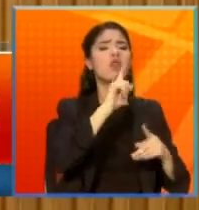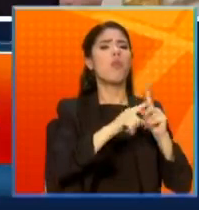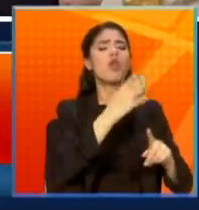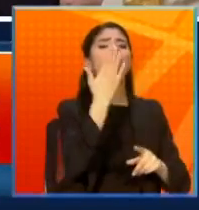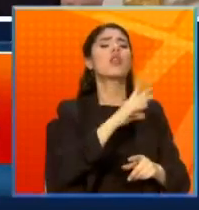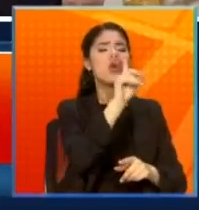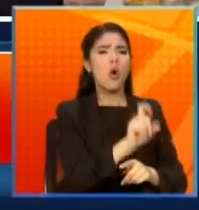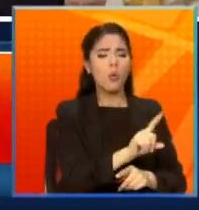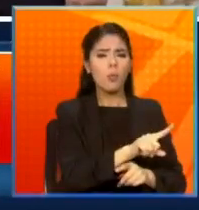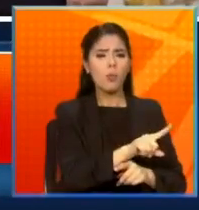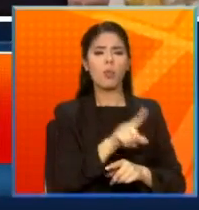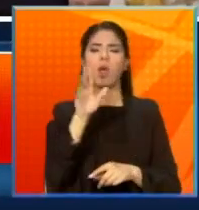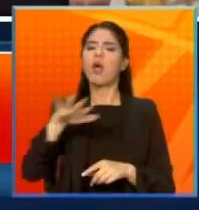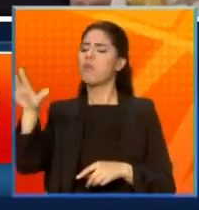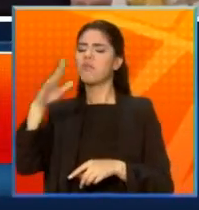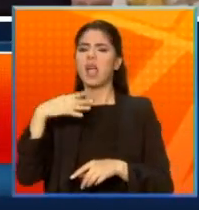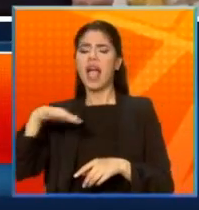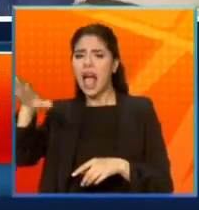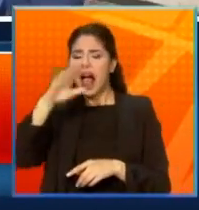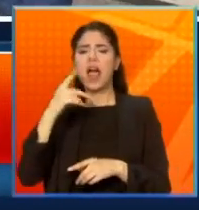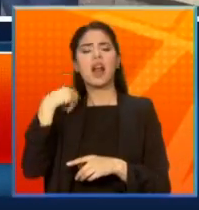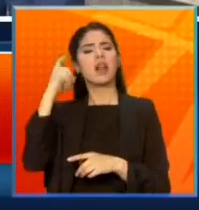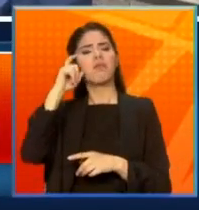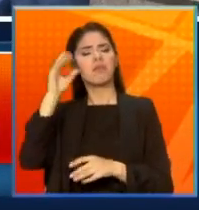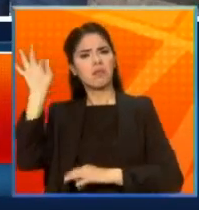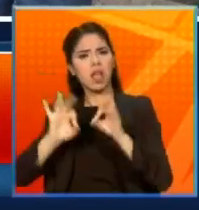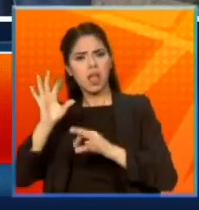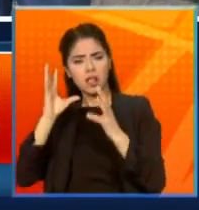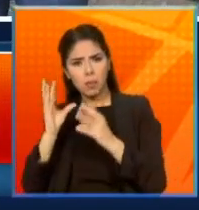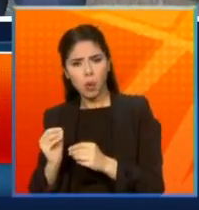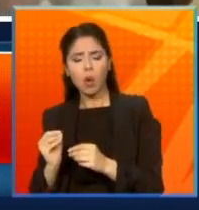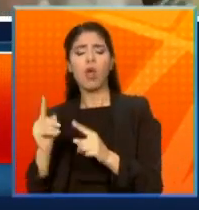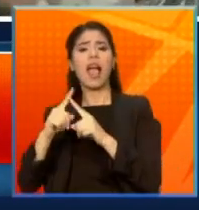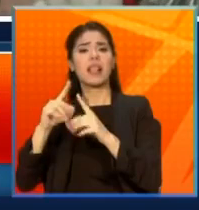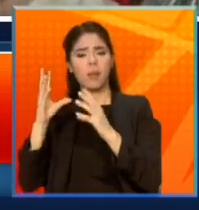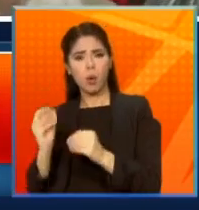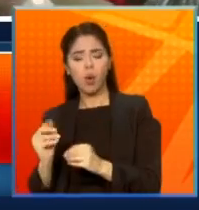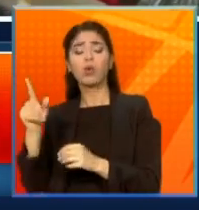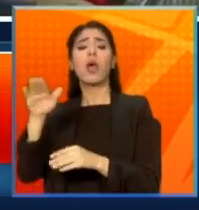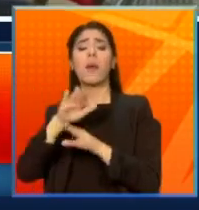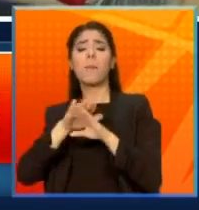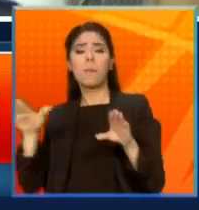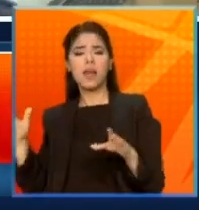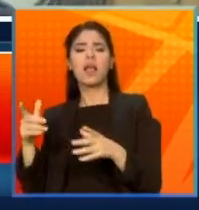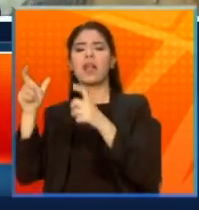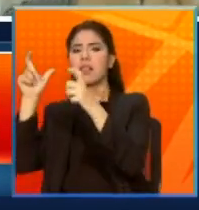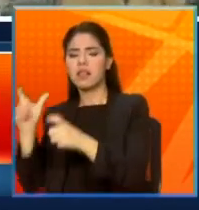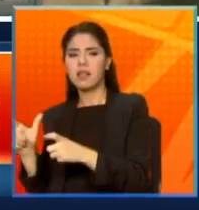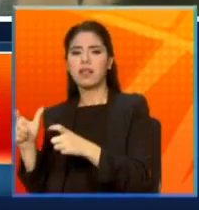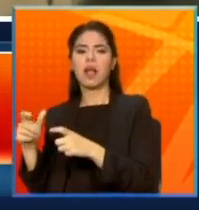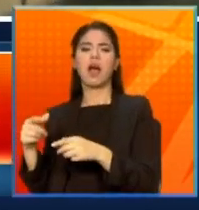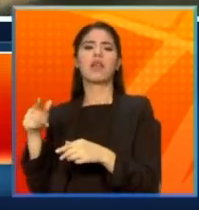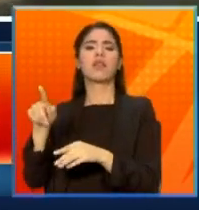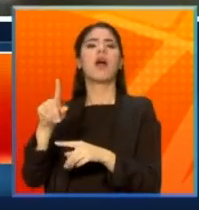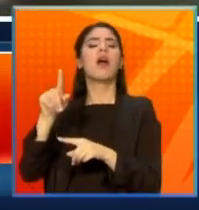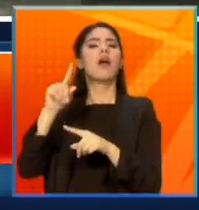Allah aşkına ya? Bütün ihtimalleri hesaba katmak, sahada ve masada yer tutmak, buna uygun